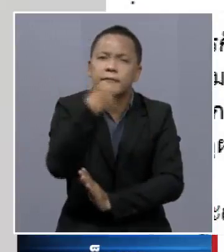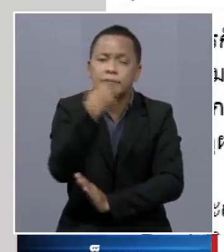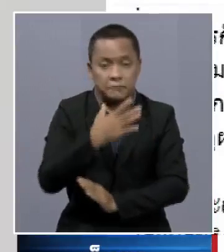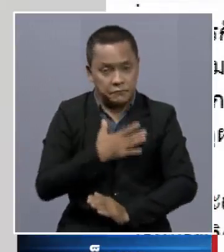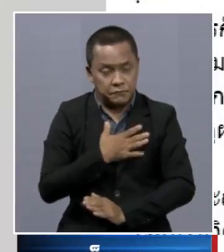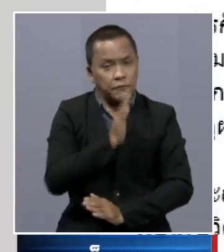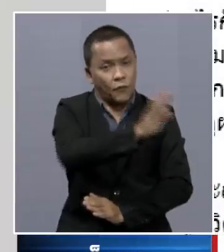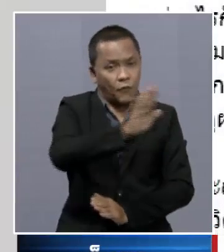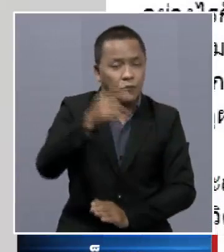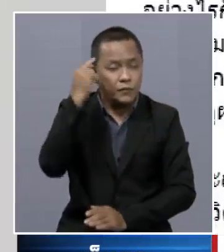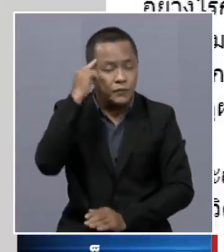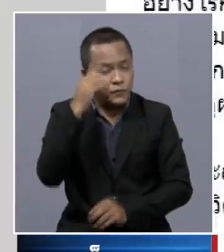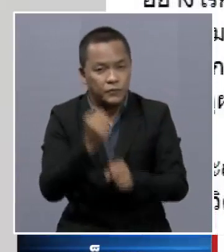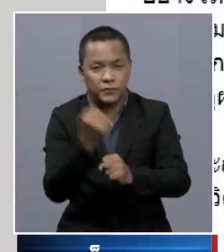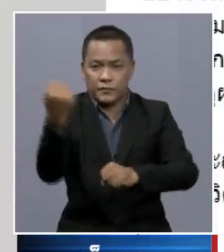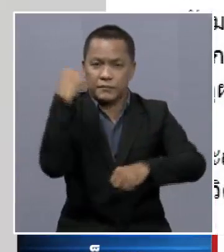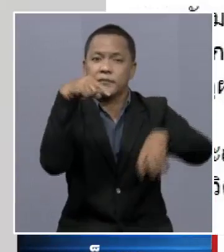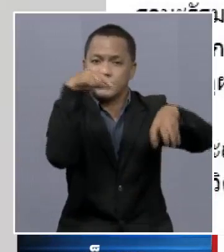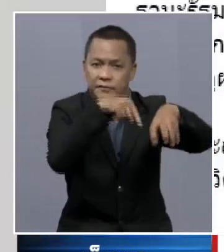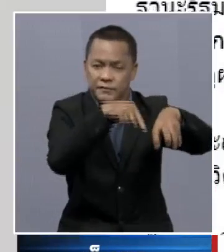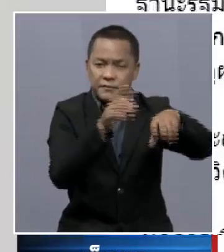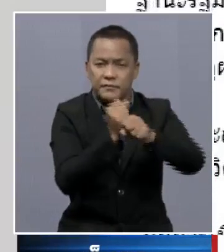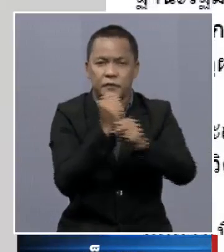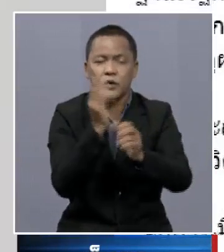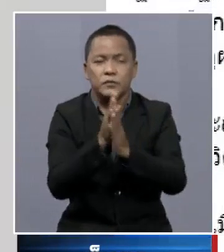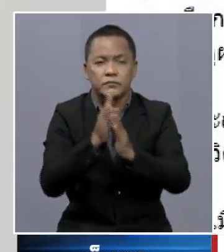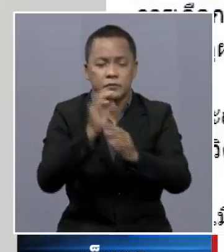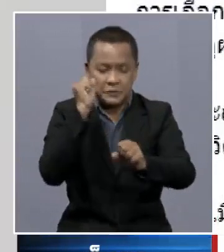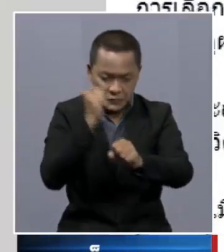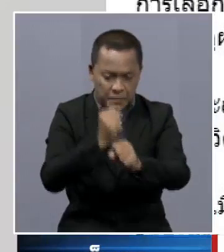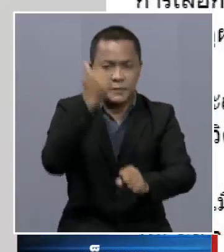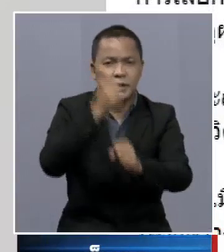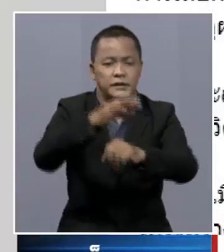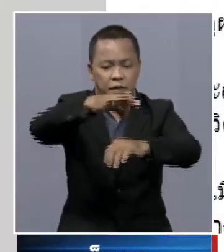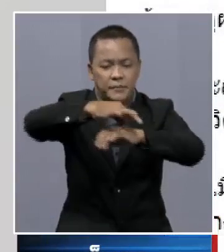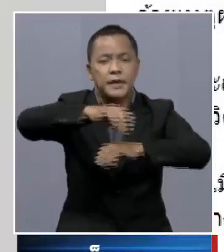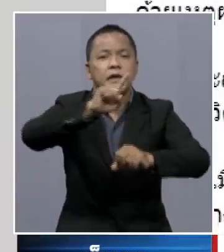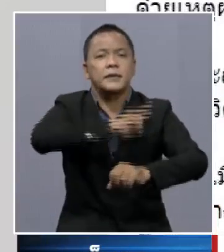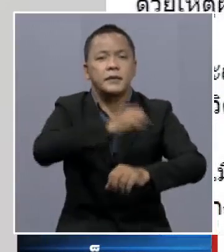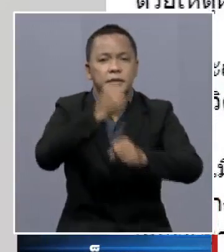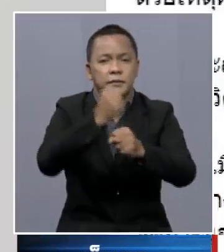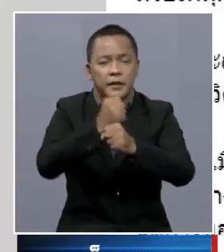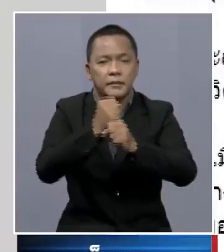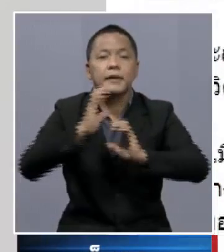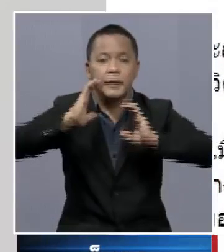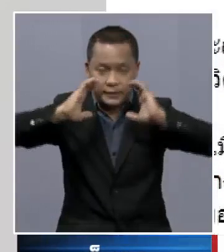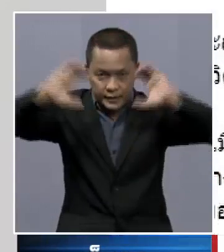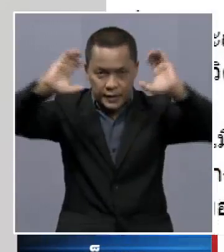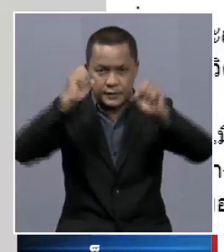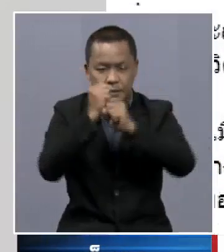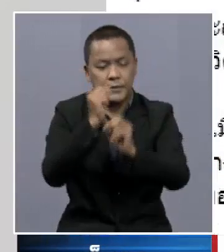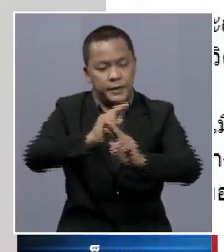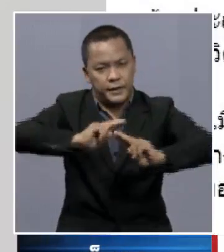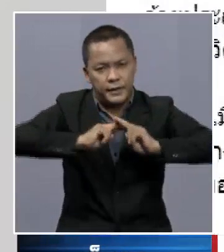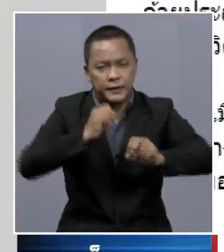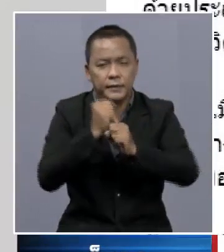หมายถตวเองหรอไม่อำนาดนิยมทานบอกว่าผู้ประสบคามสำเรจในตำแหน่งหนาที่การงานทททเป็คารรชการ ภา